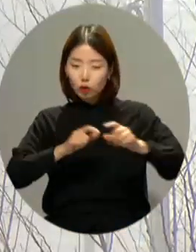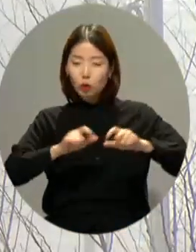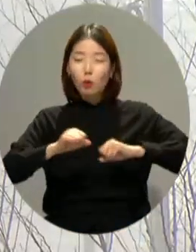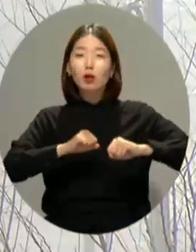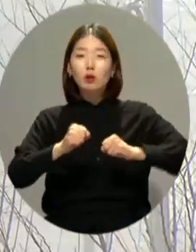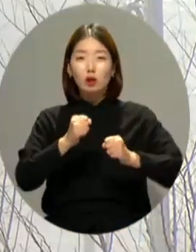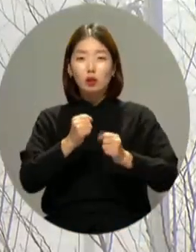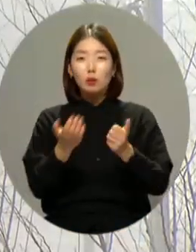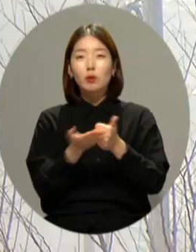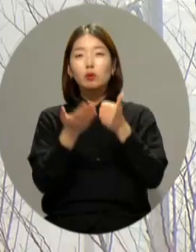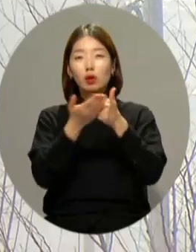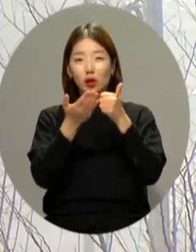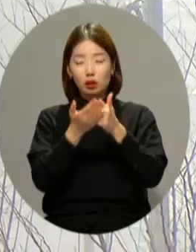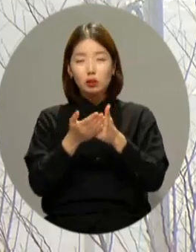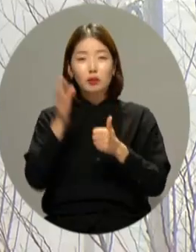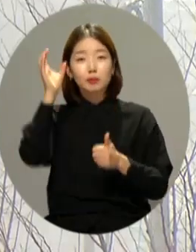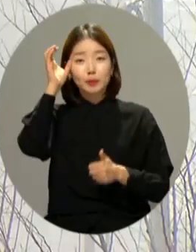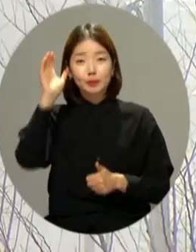활성화 될 것으로 기대한다고 밝혔습니다